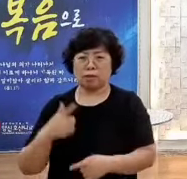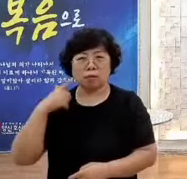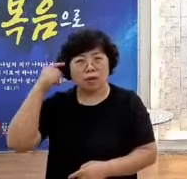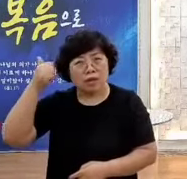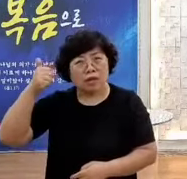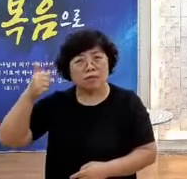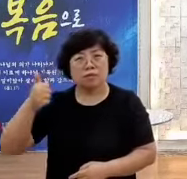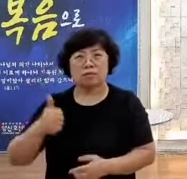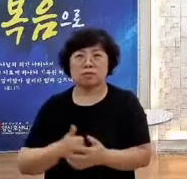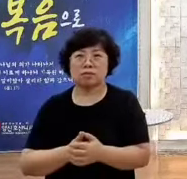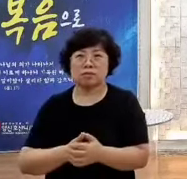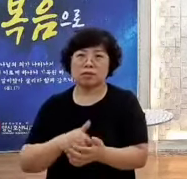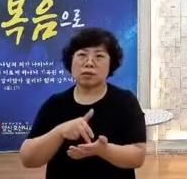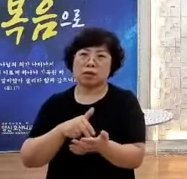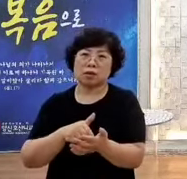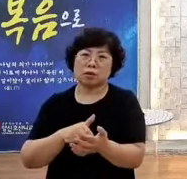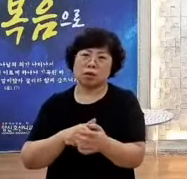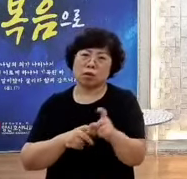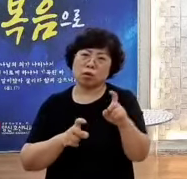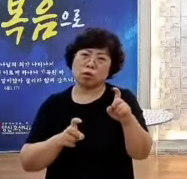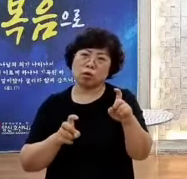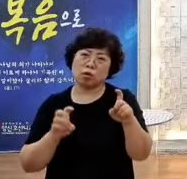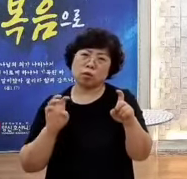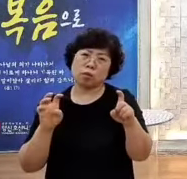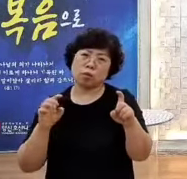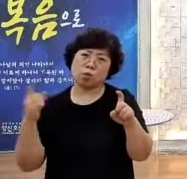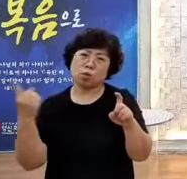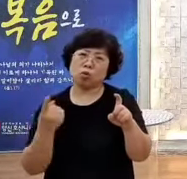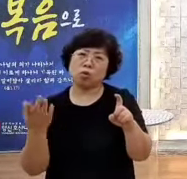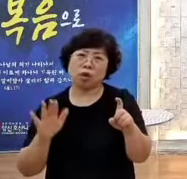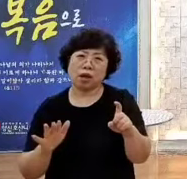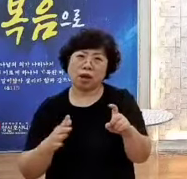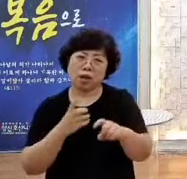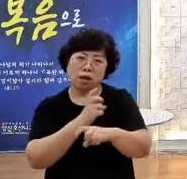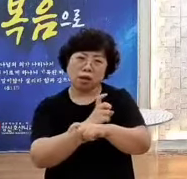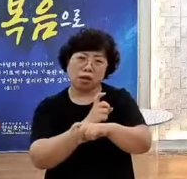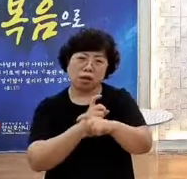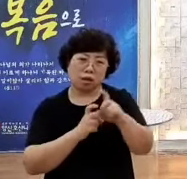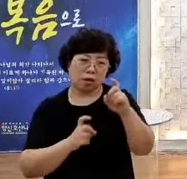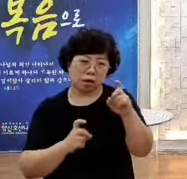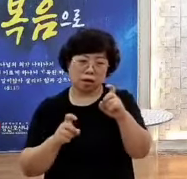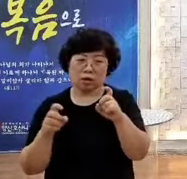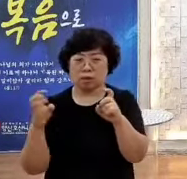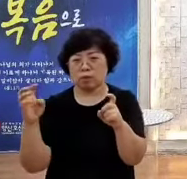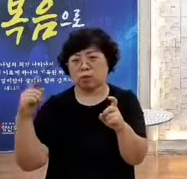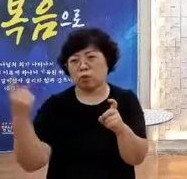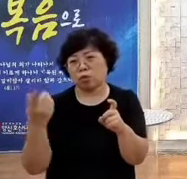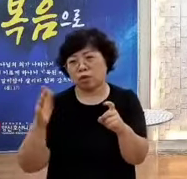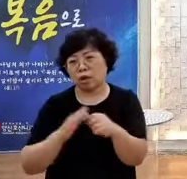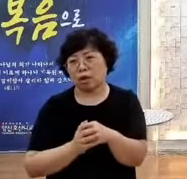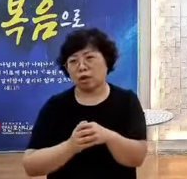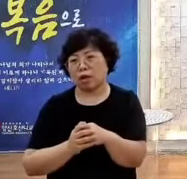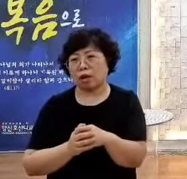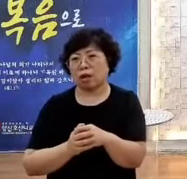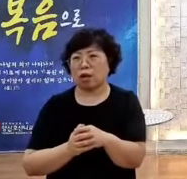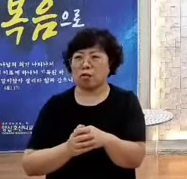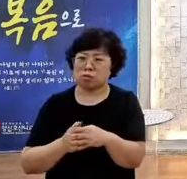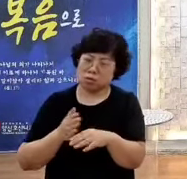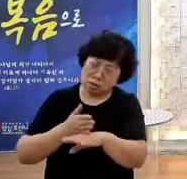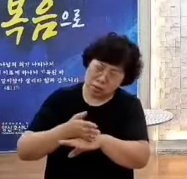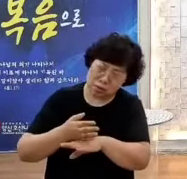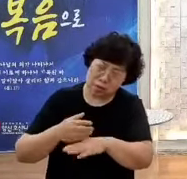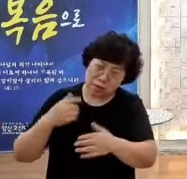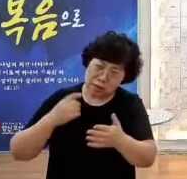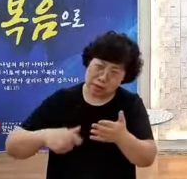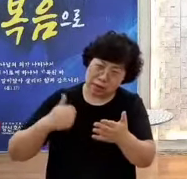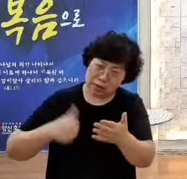안 오시는, 10시만 되면 오시는 분인데 이 30분 동안, 그럼 오늘따라 하필이면 제가 핸드폰을 모음으로 해놨어요. 모음, 진동도 아니고.